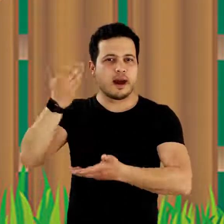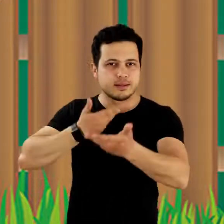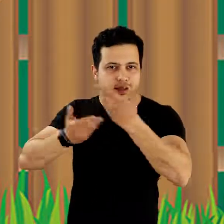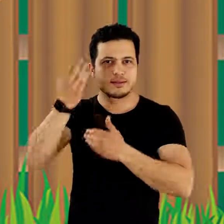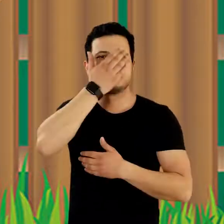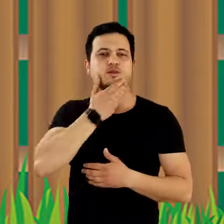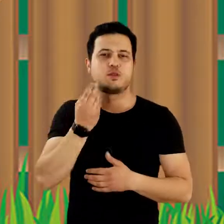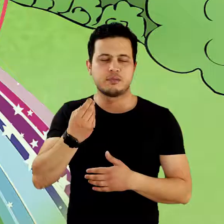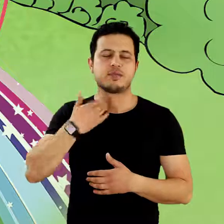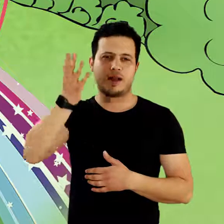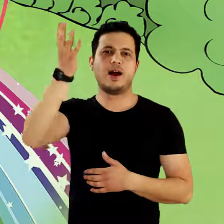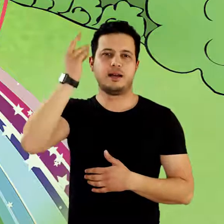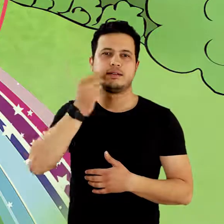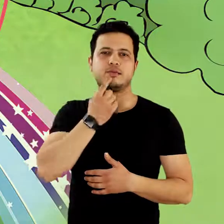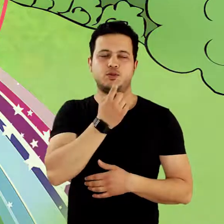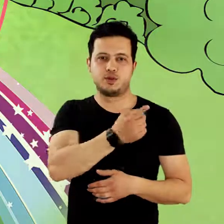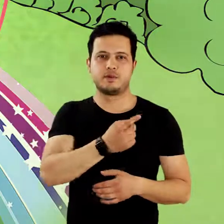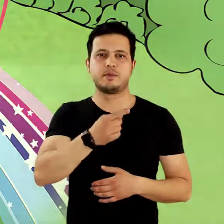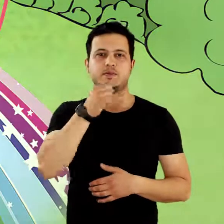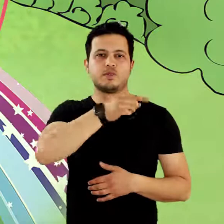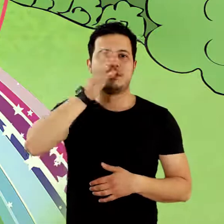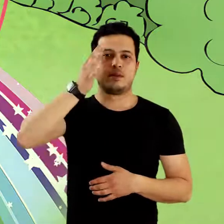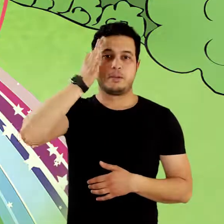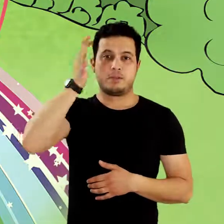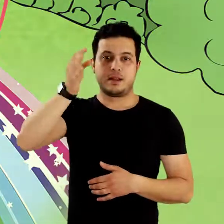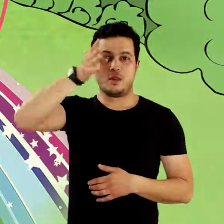ya. Bilge Horoz anlatıyor.